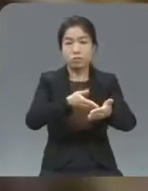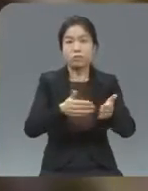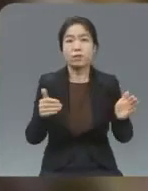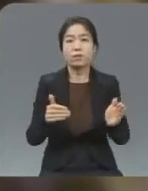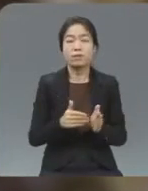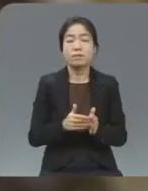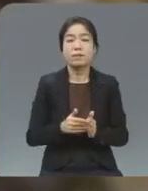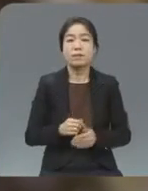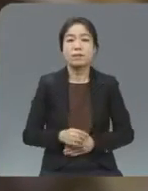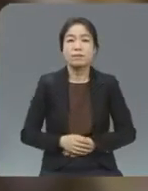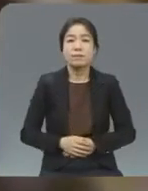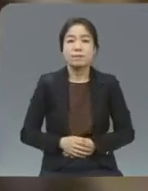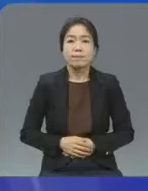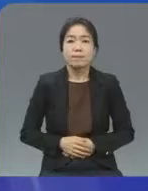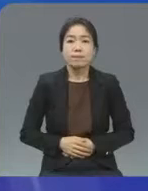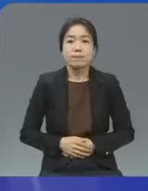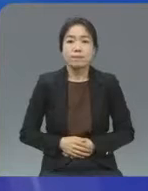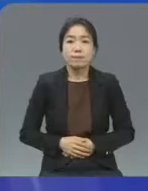있습니다.